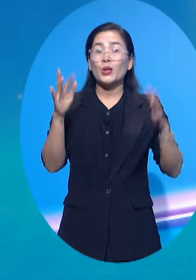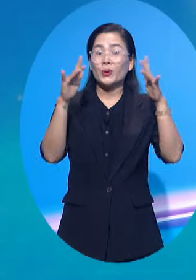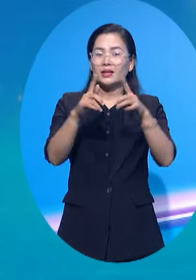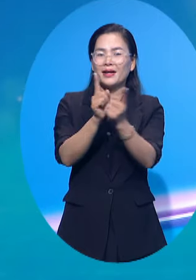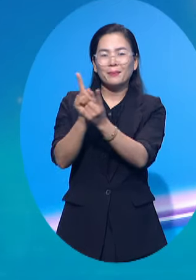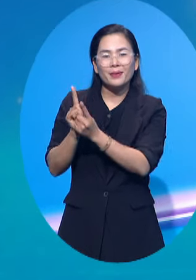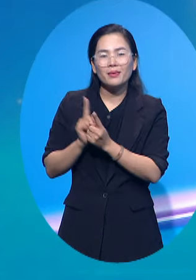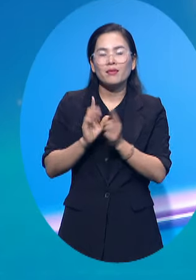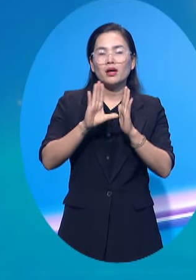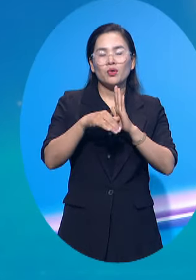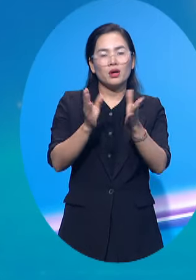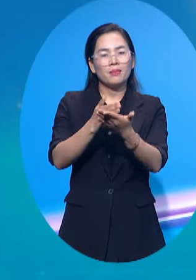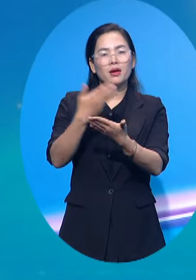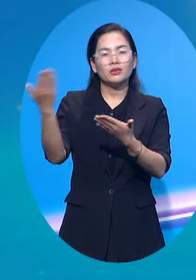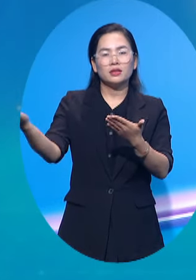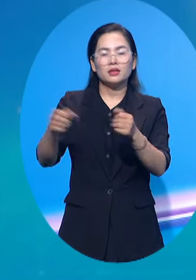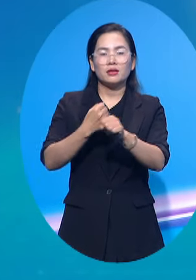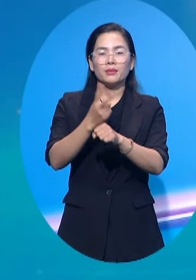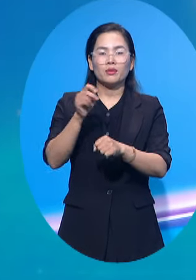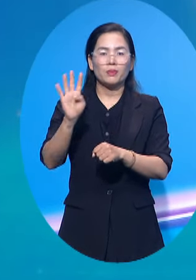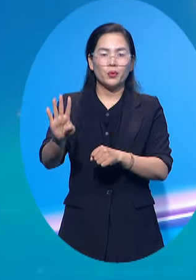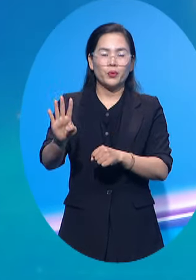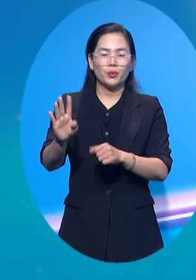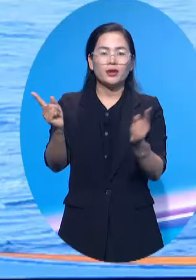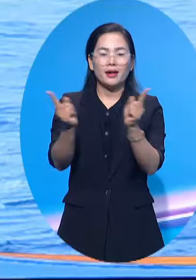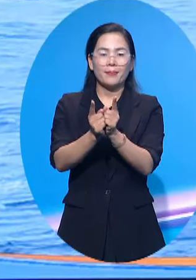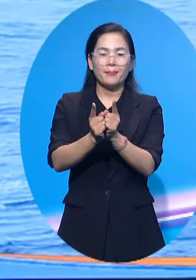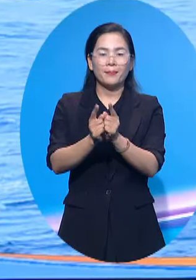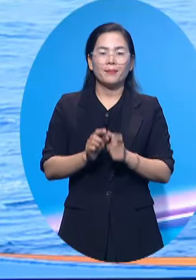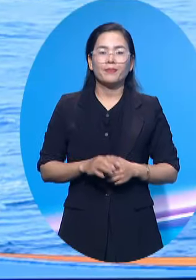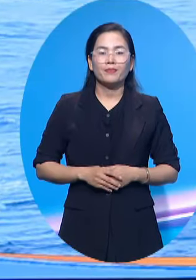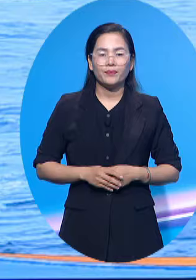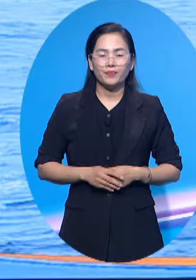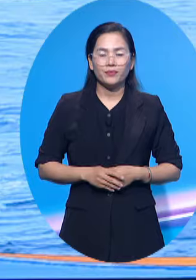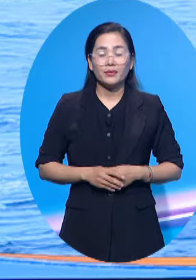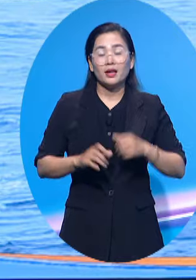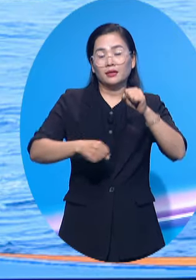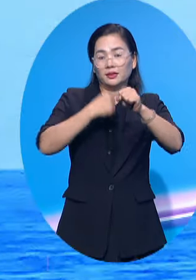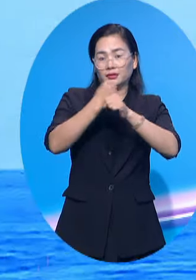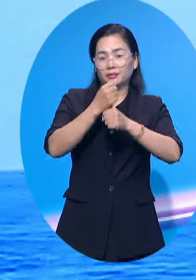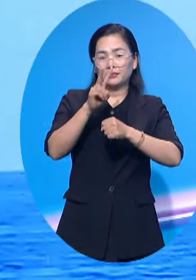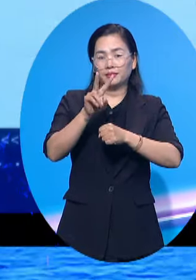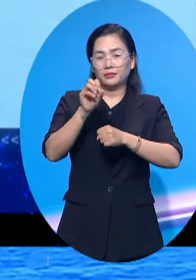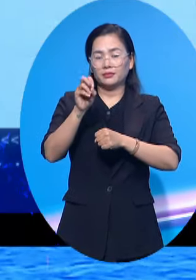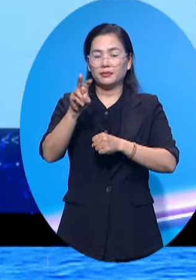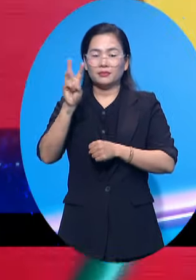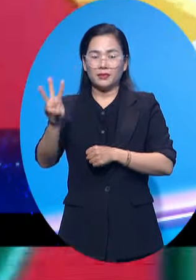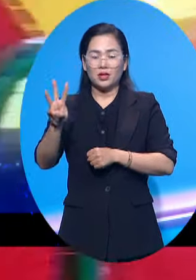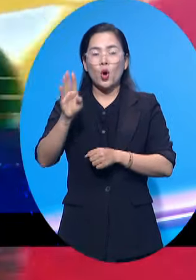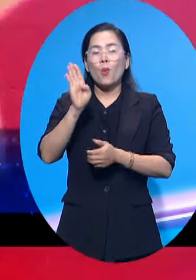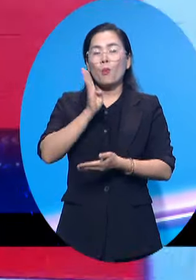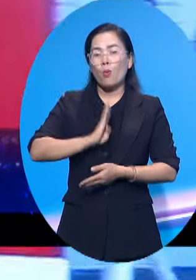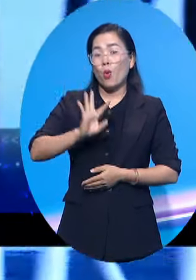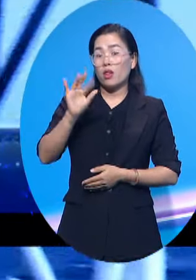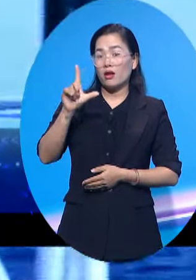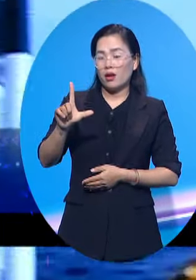buổi gặp mặt các cơ quan báo chí năm 2024. Năm 2023, Bộ Tư lệnh Vùng 2 Hải